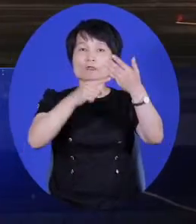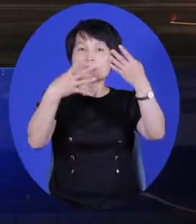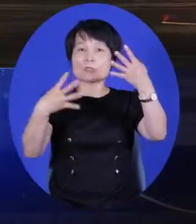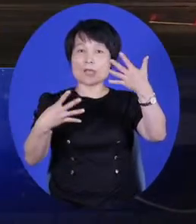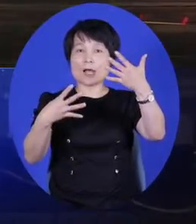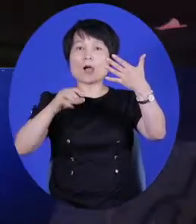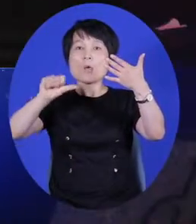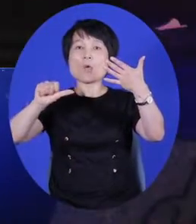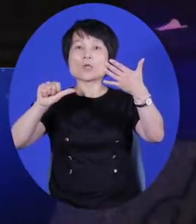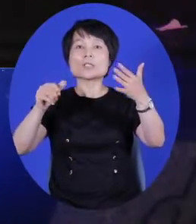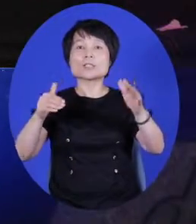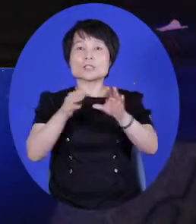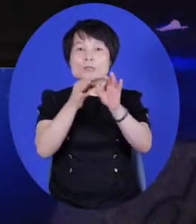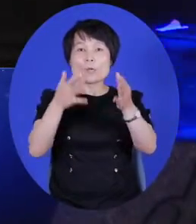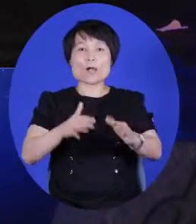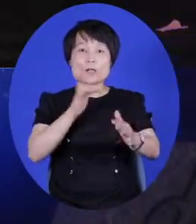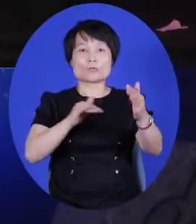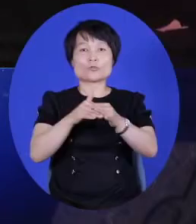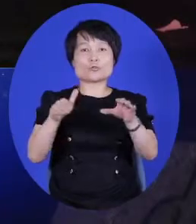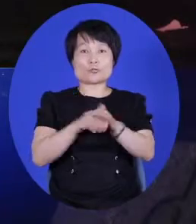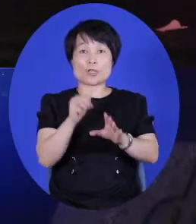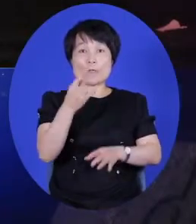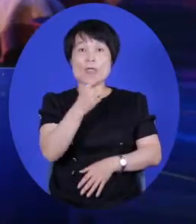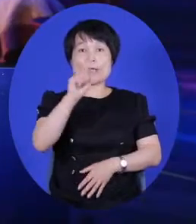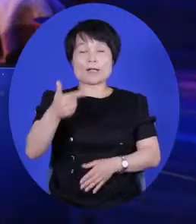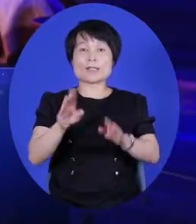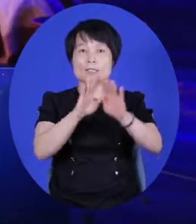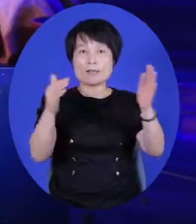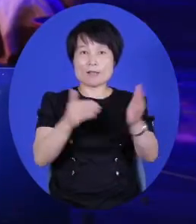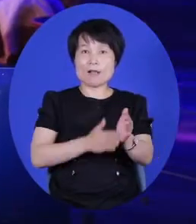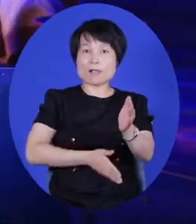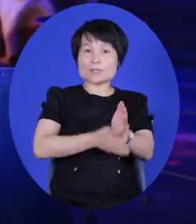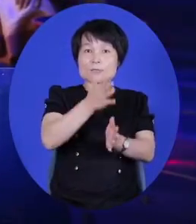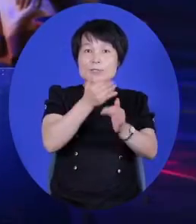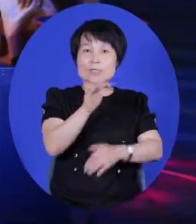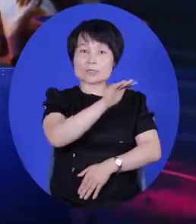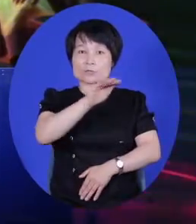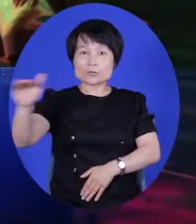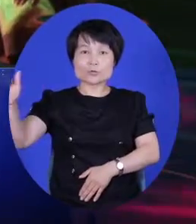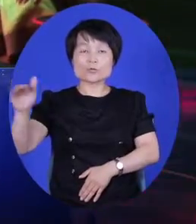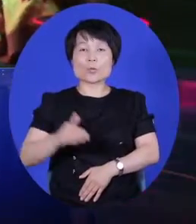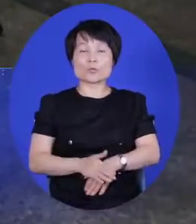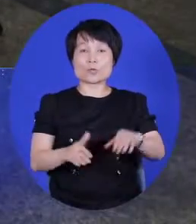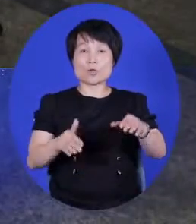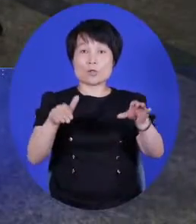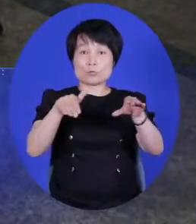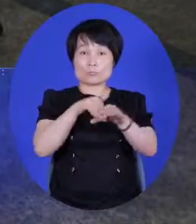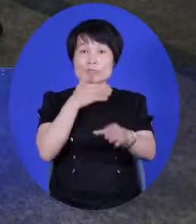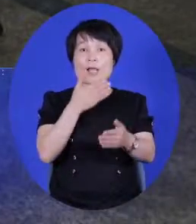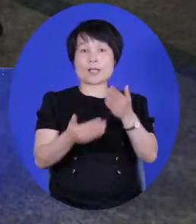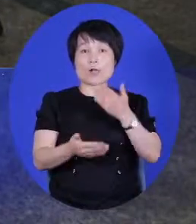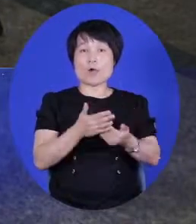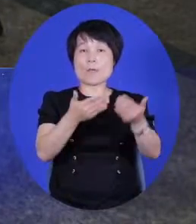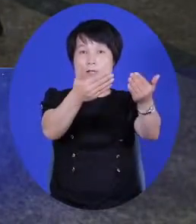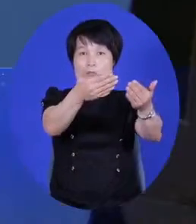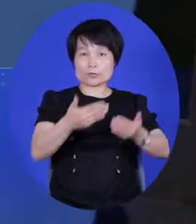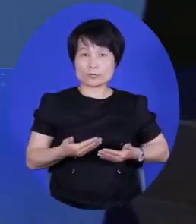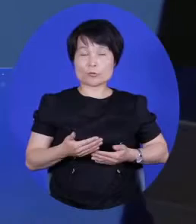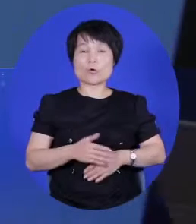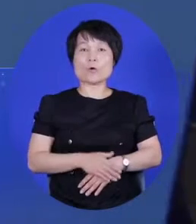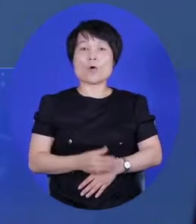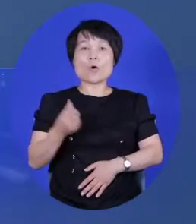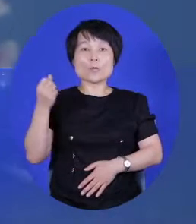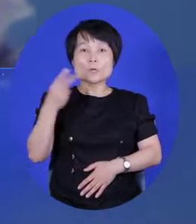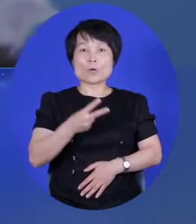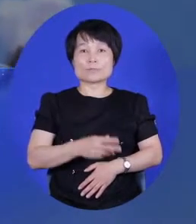일 간 공주 문예회관 에서 개최됐습니다 시민들에게 수준 높은 문화예술 체험 기회를 제공하기 위해